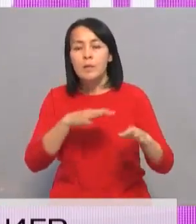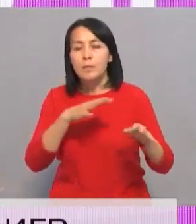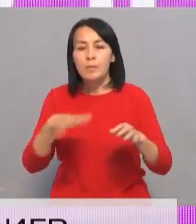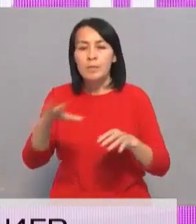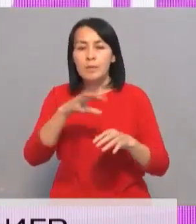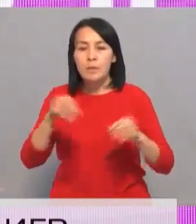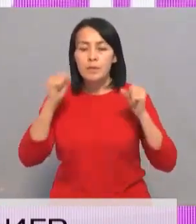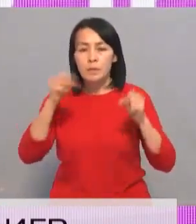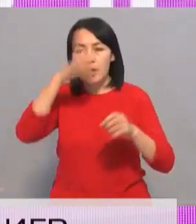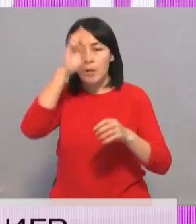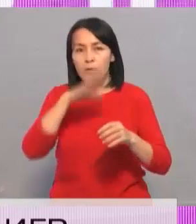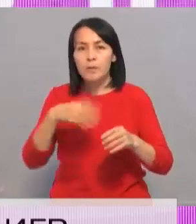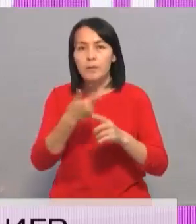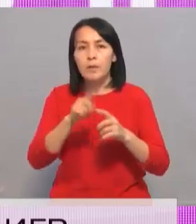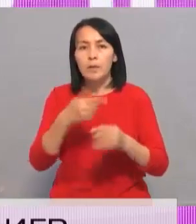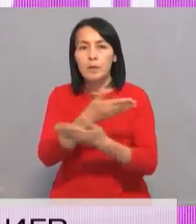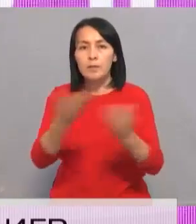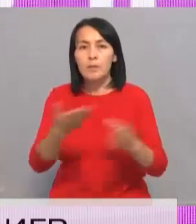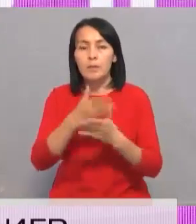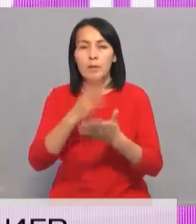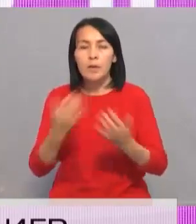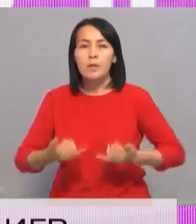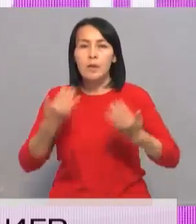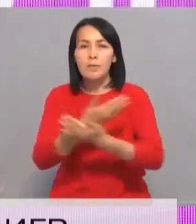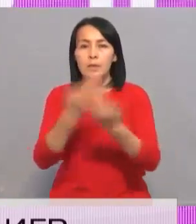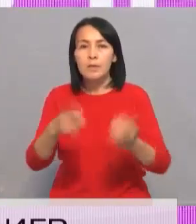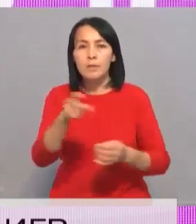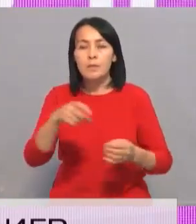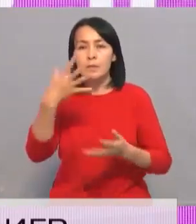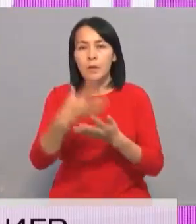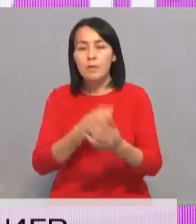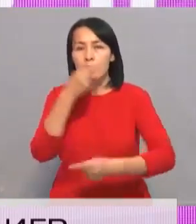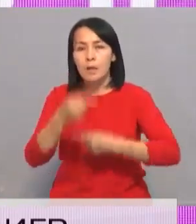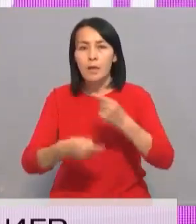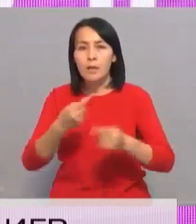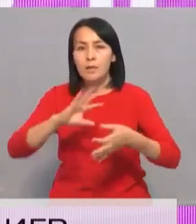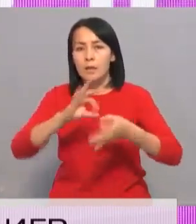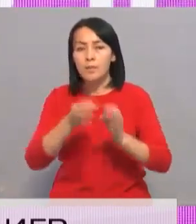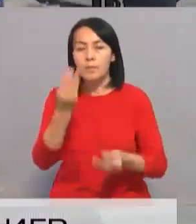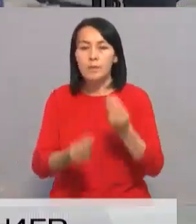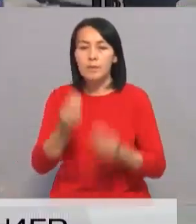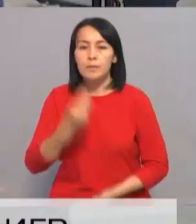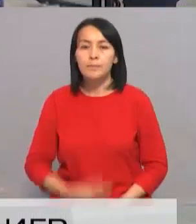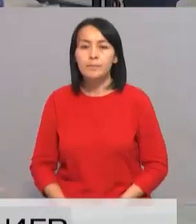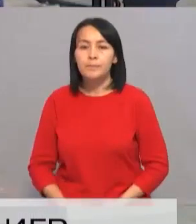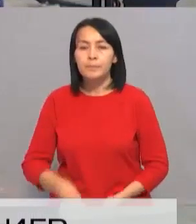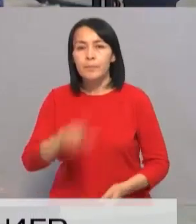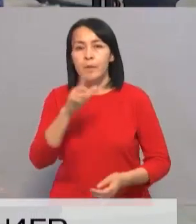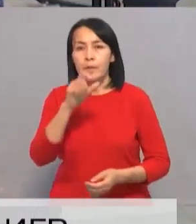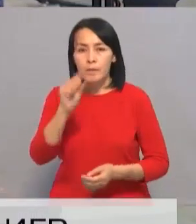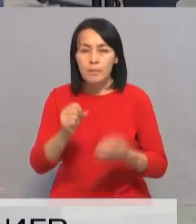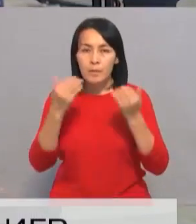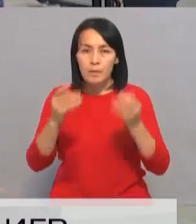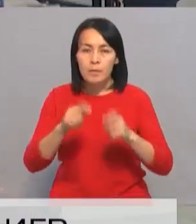спорта. Государство создает для этого все условия. Желаю всем спортсменам успехов на предстоящих Олимпийских играх. Габит